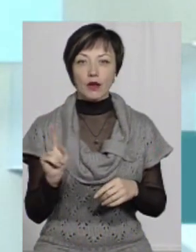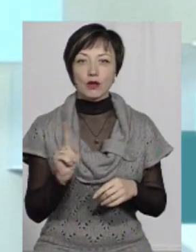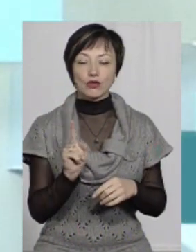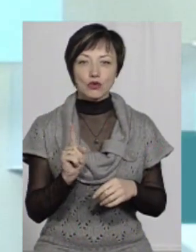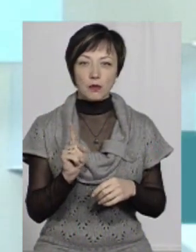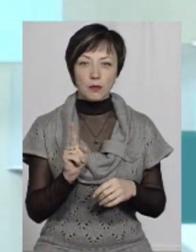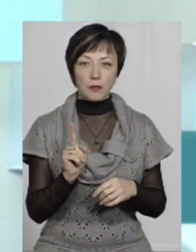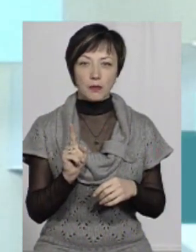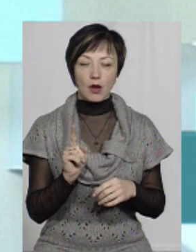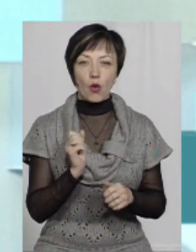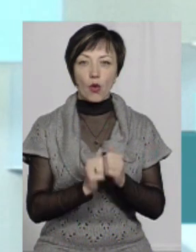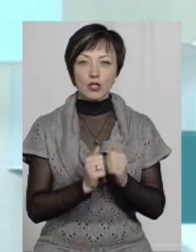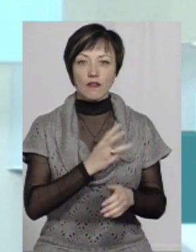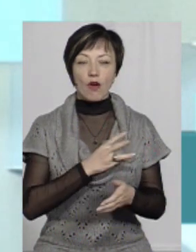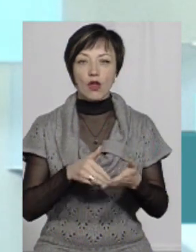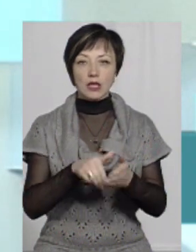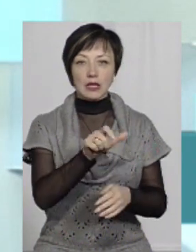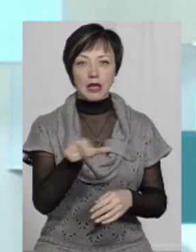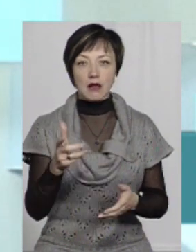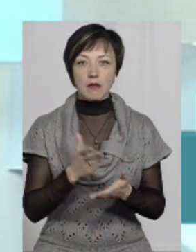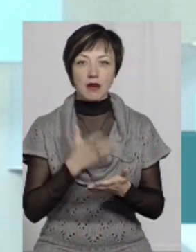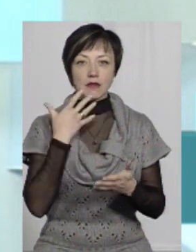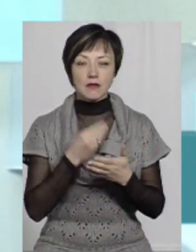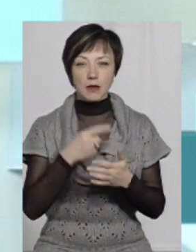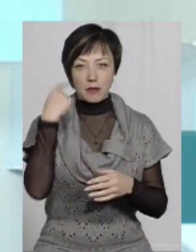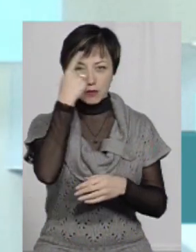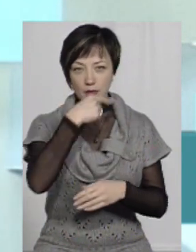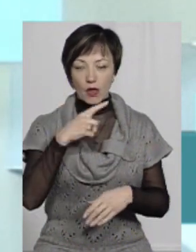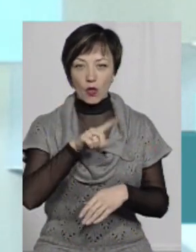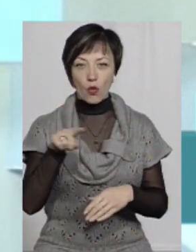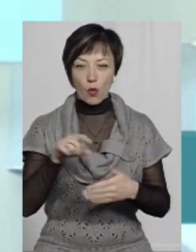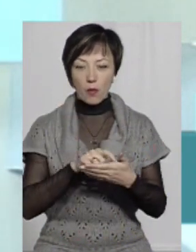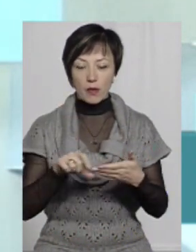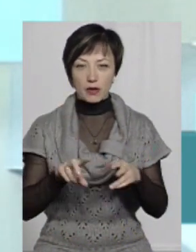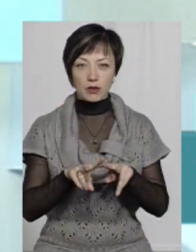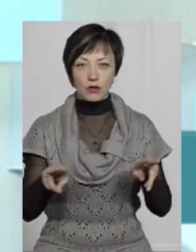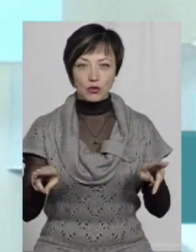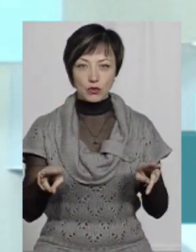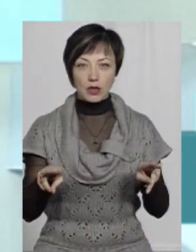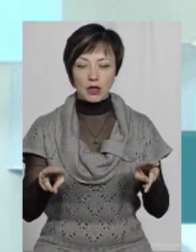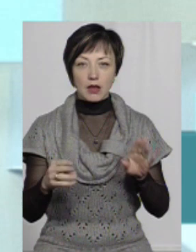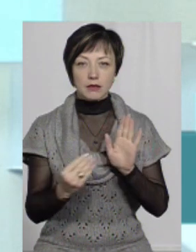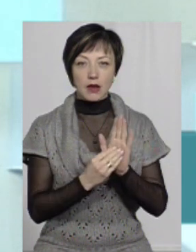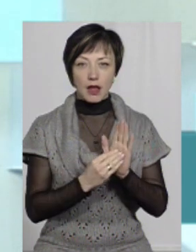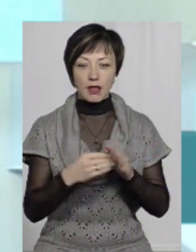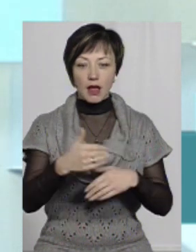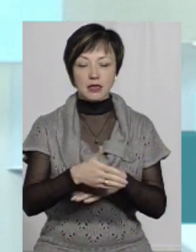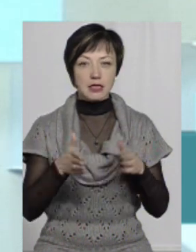щоб... Кожний волонтер мав свій персональний номер, і такий точно номер стояв на